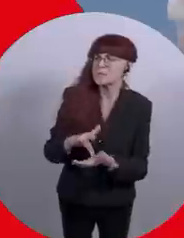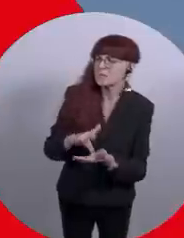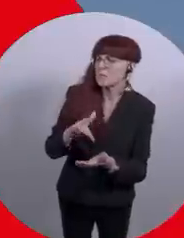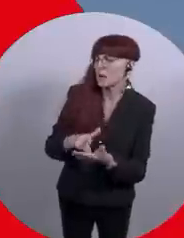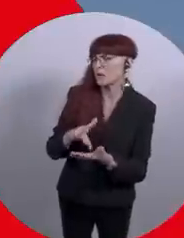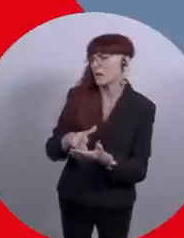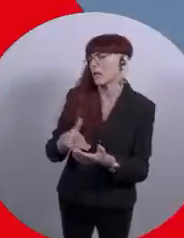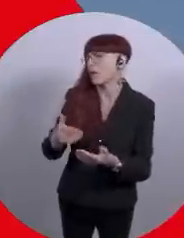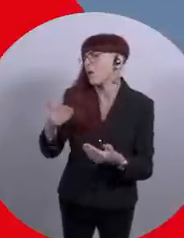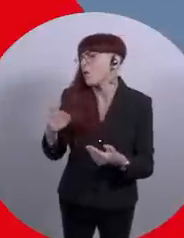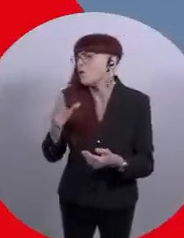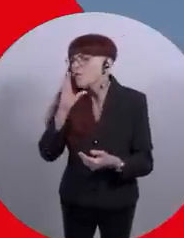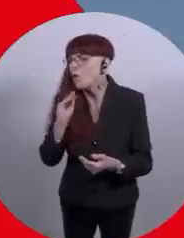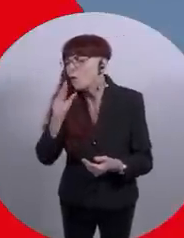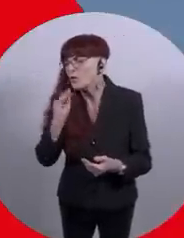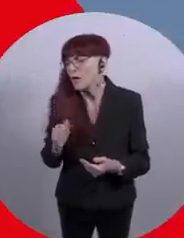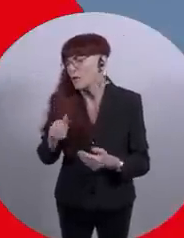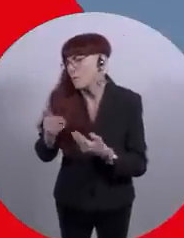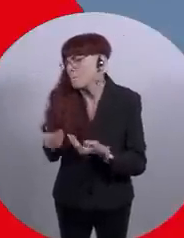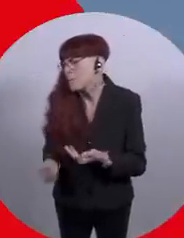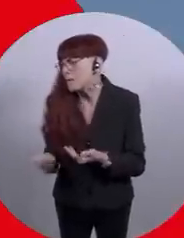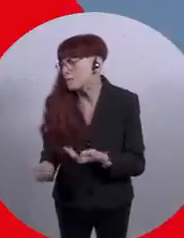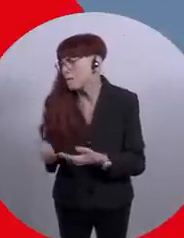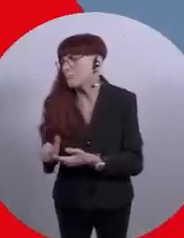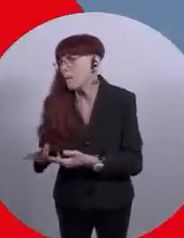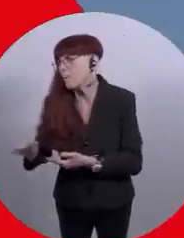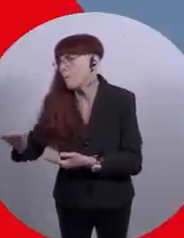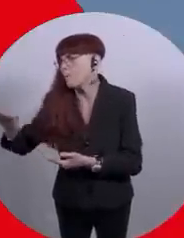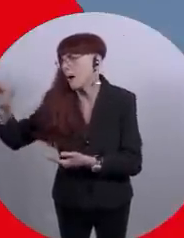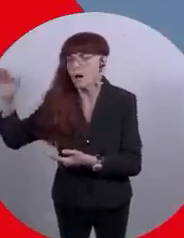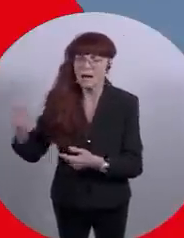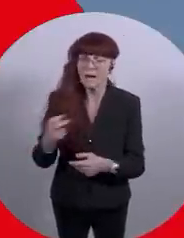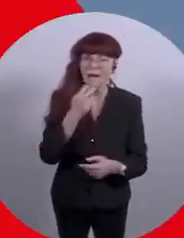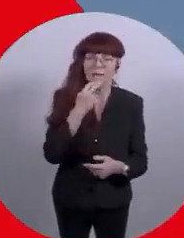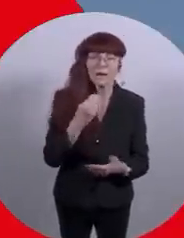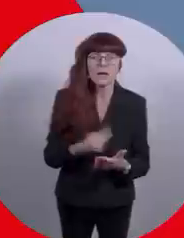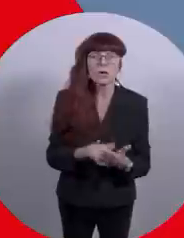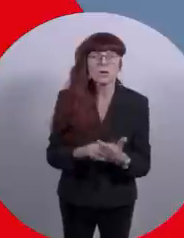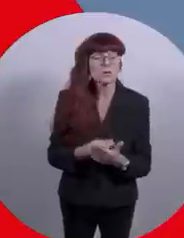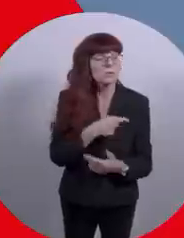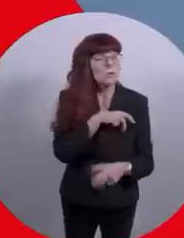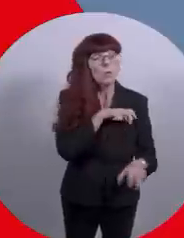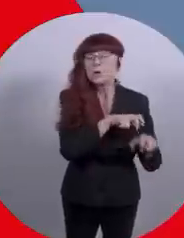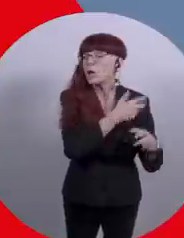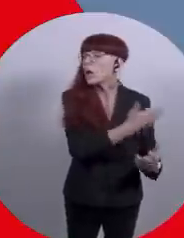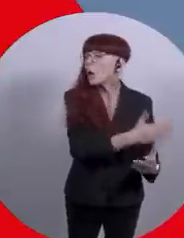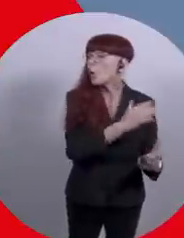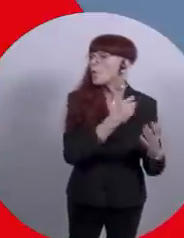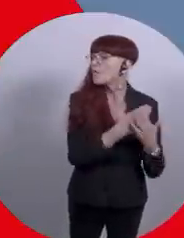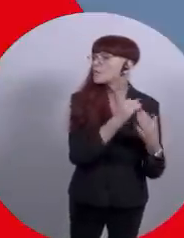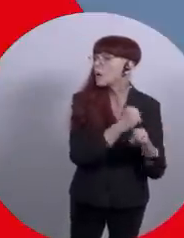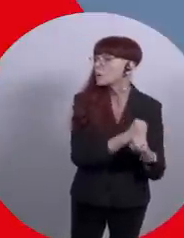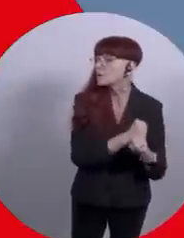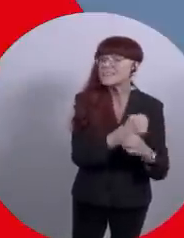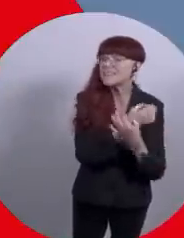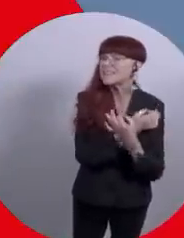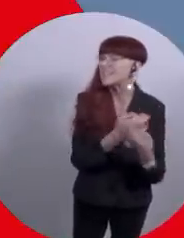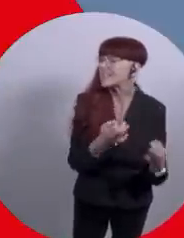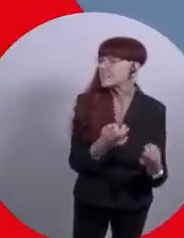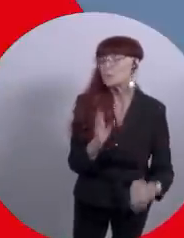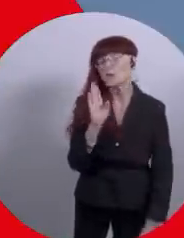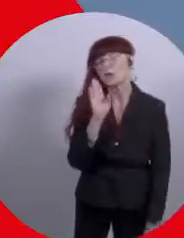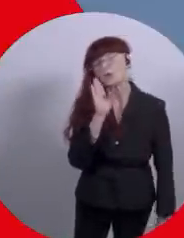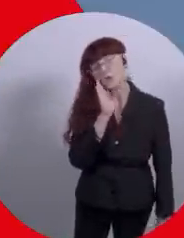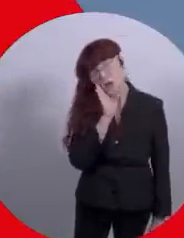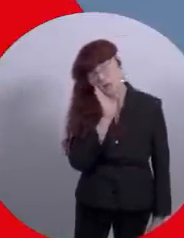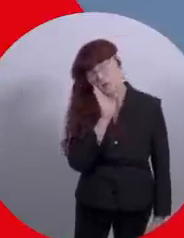steigen steigen steigen bei den Energiekosten was macht die Regierung sie macht nichts sie schläft seit fast